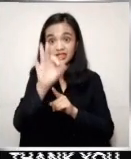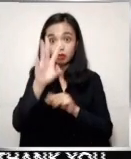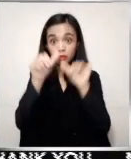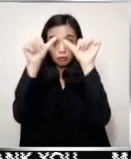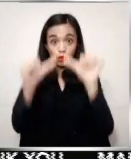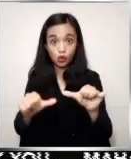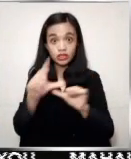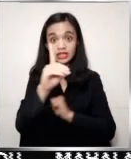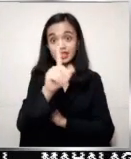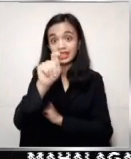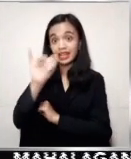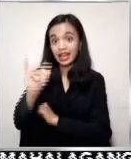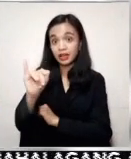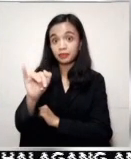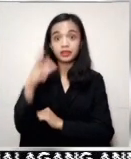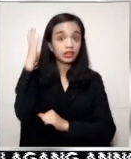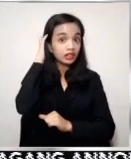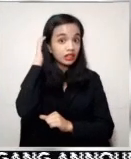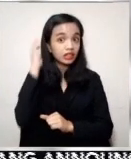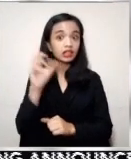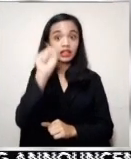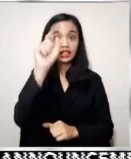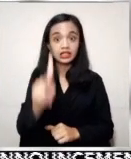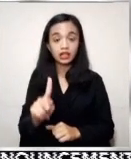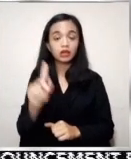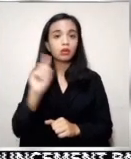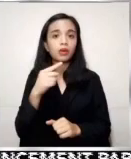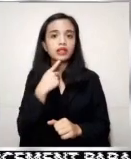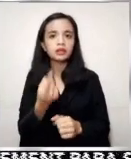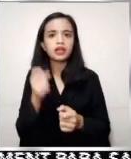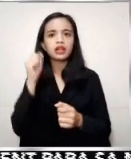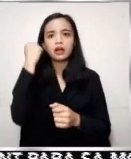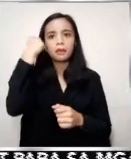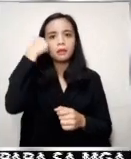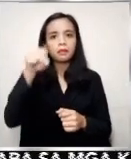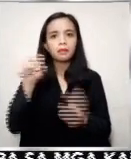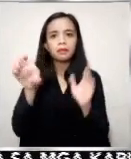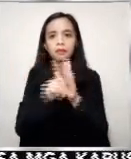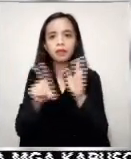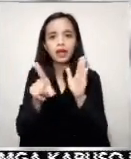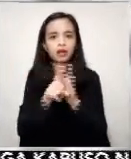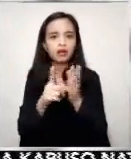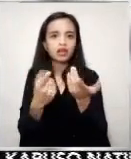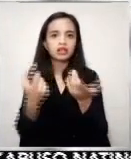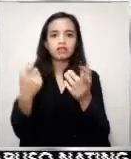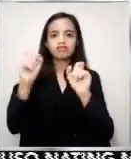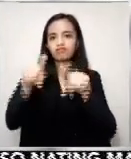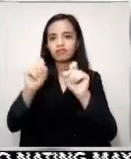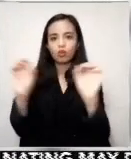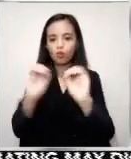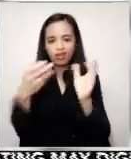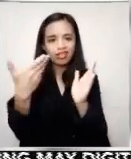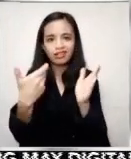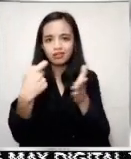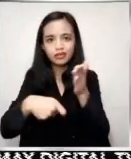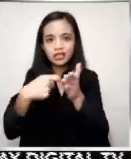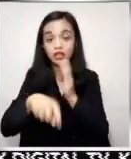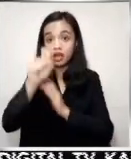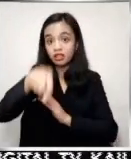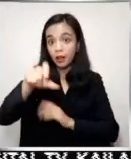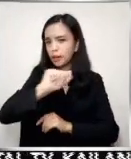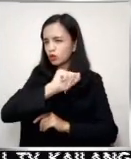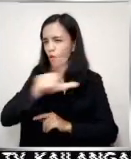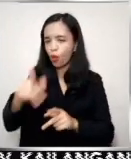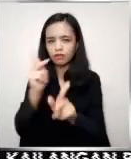Kudarat, sinabing labag sa batas sa magbenta online ng walang price tag. Nakasaad sa batas na ang lahat ng produktong binebenta